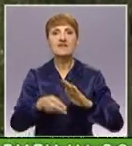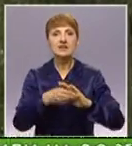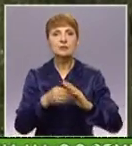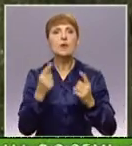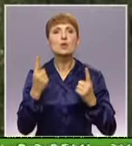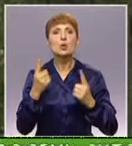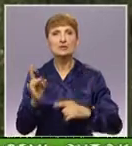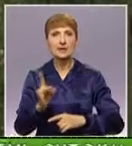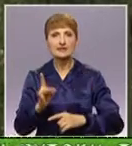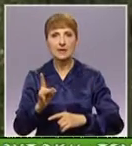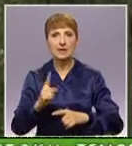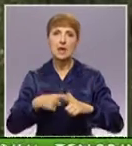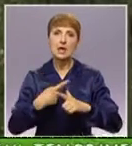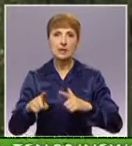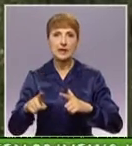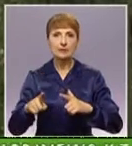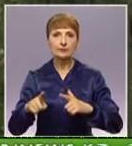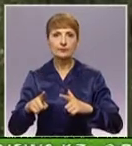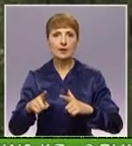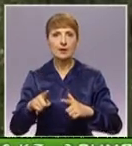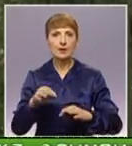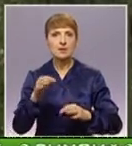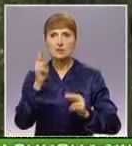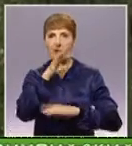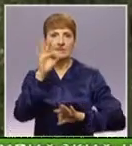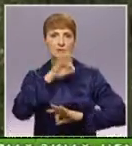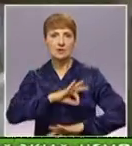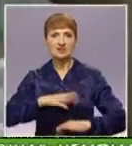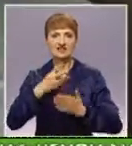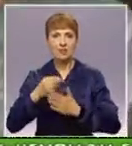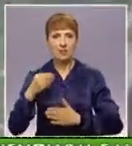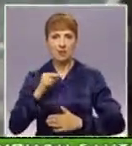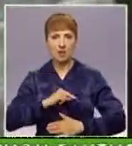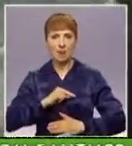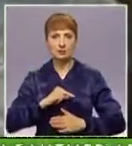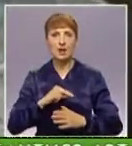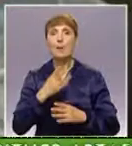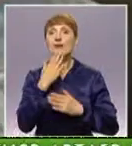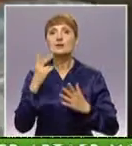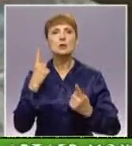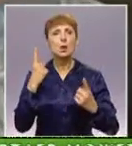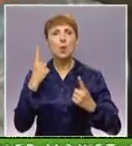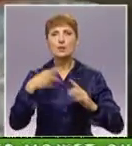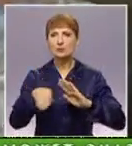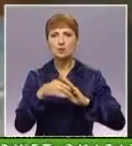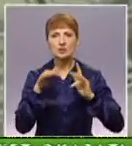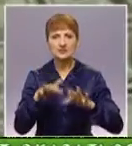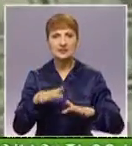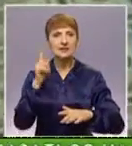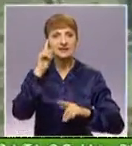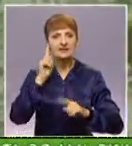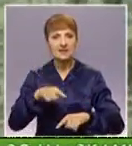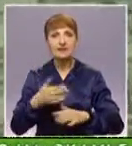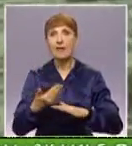особо крупном размере, либо злоупотребление должностными полномочиями. Об одном из последних громких коррупционных дел стало